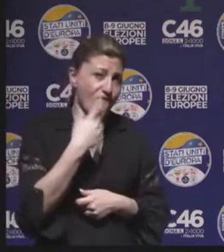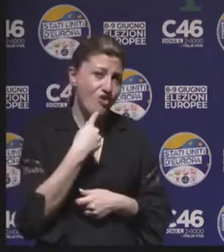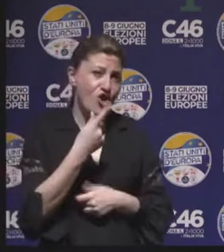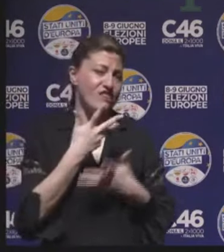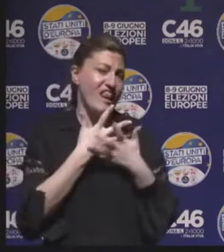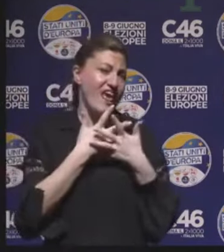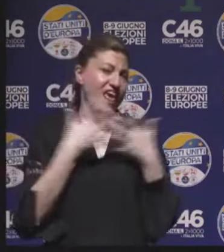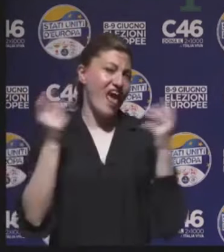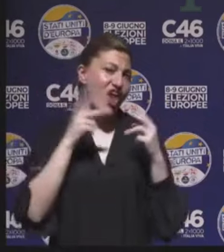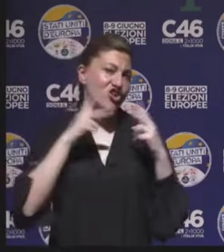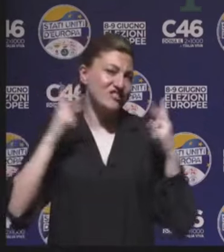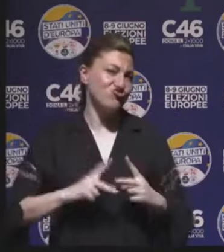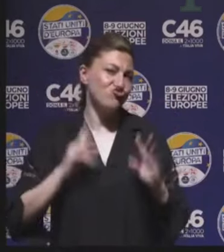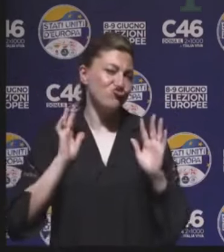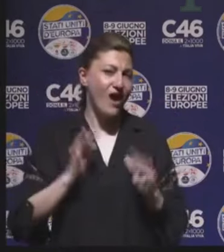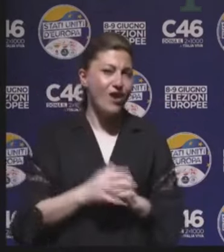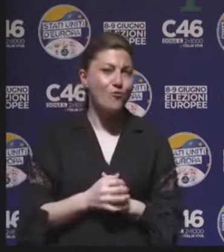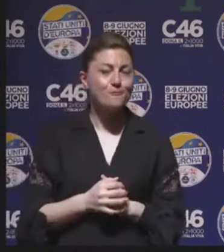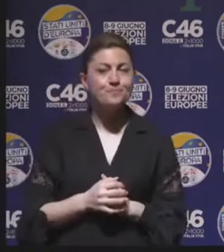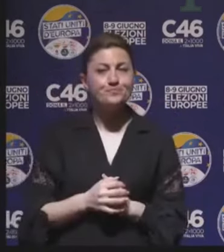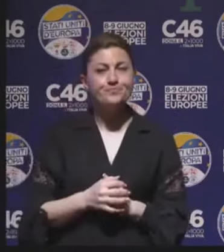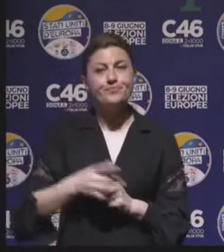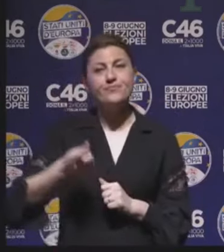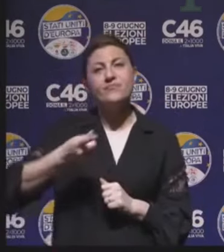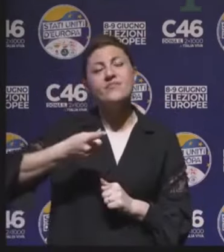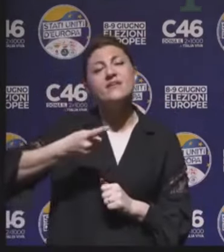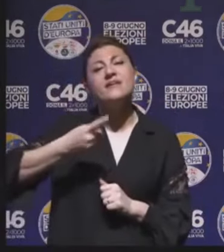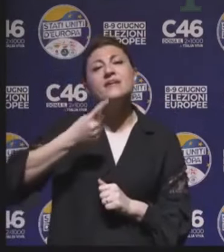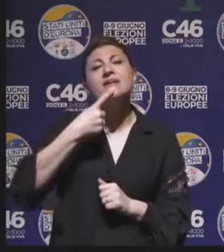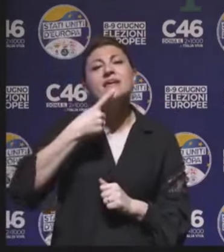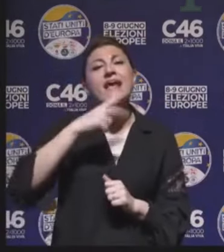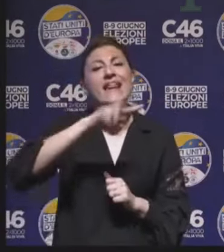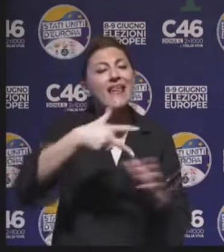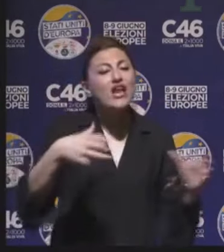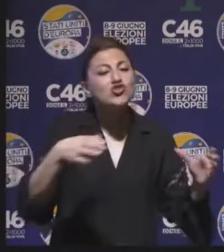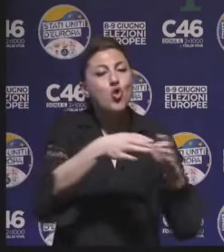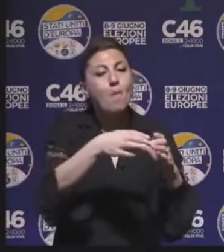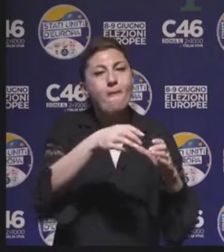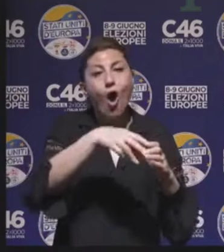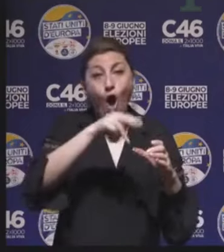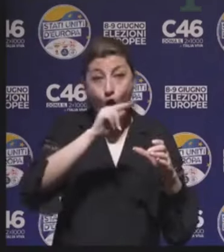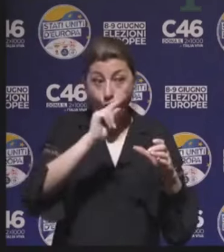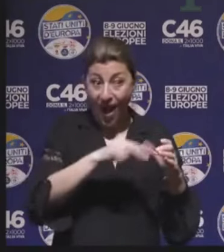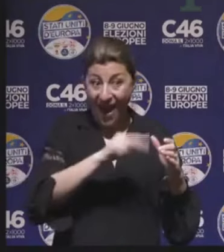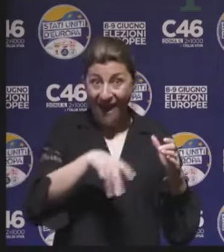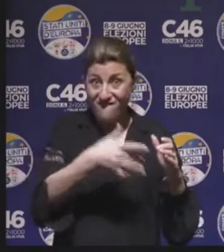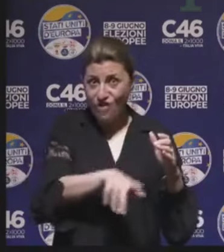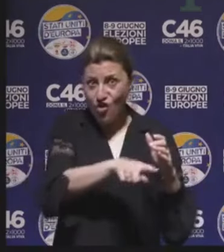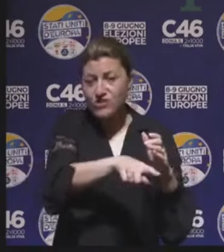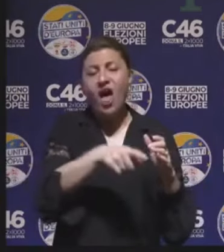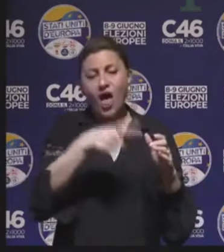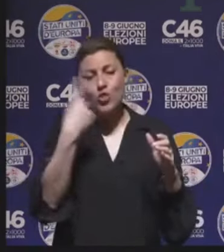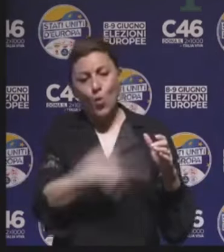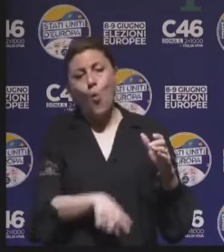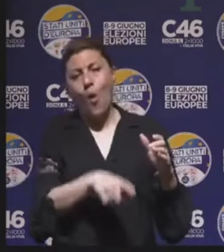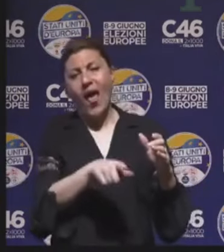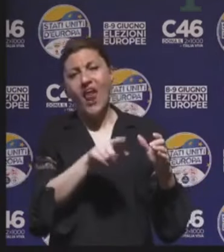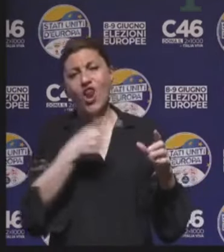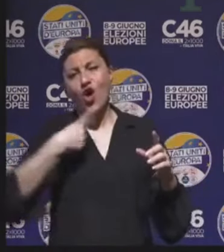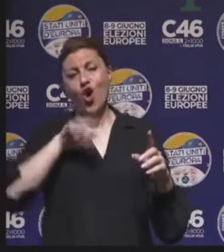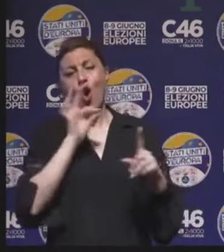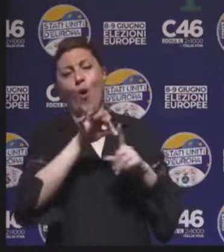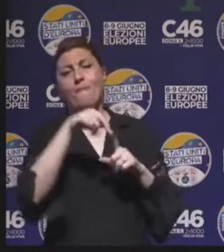franchezza noi dobbiamo prendere quel mondo che ha votato terzo Polo l'altra volta perché noi non siamo pentiti del terzo